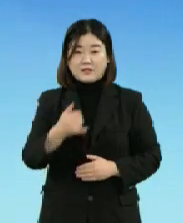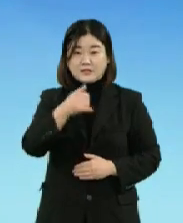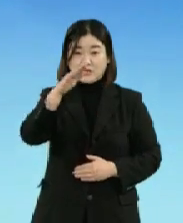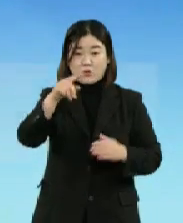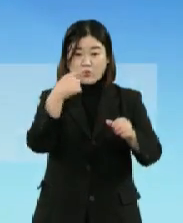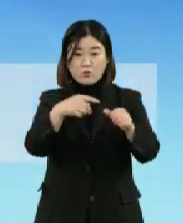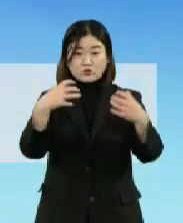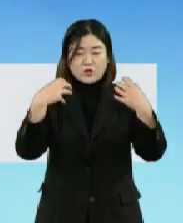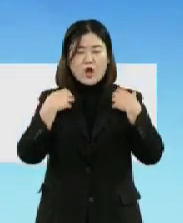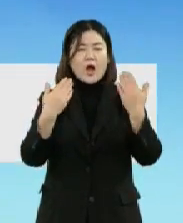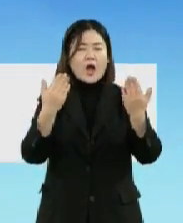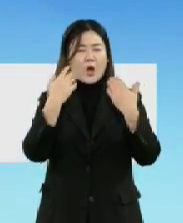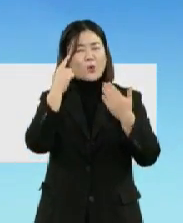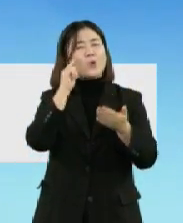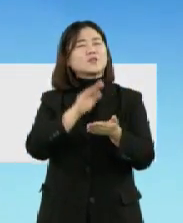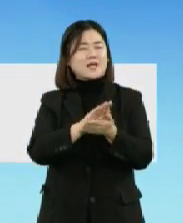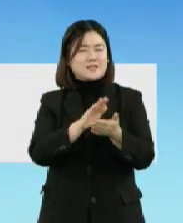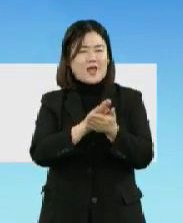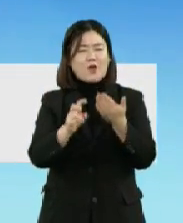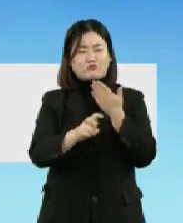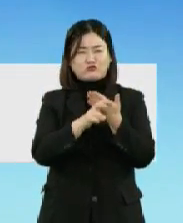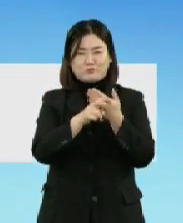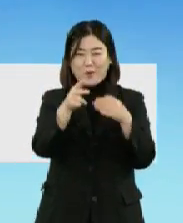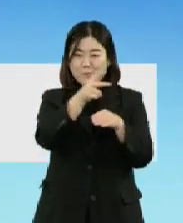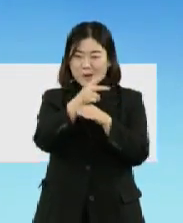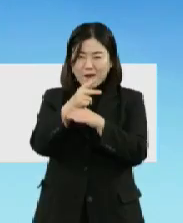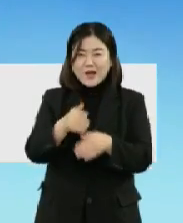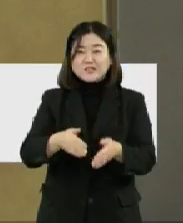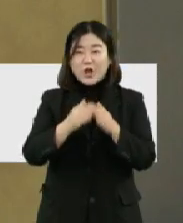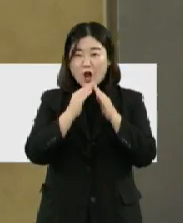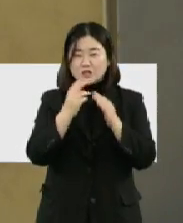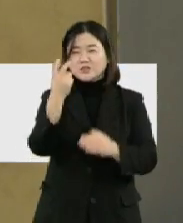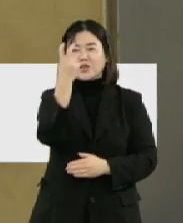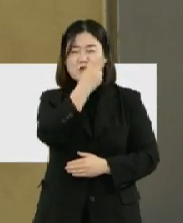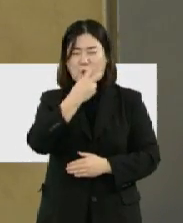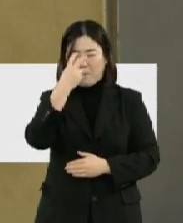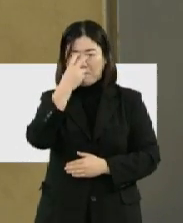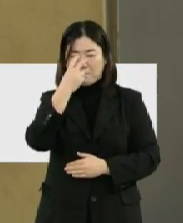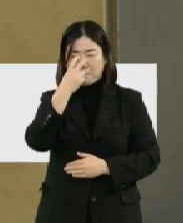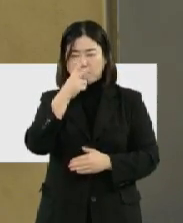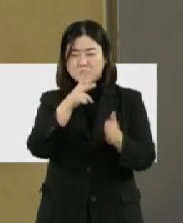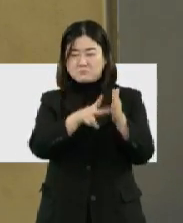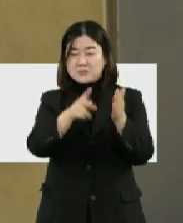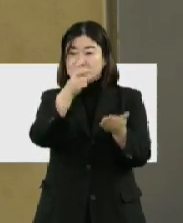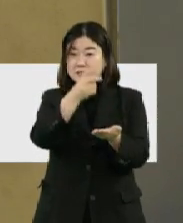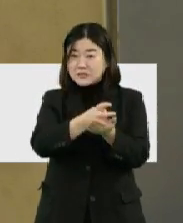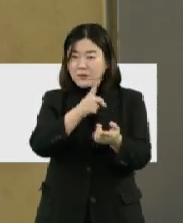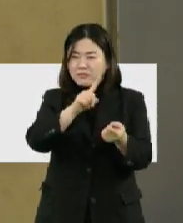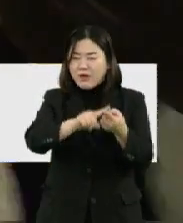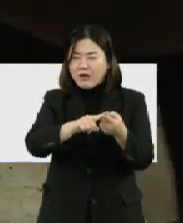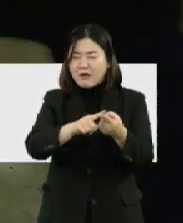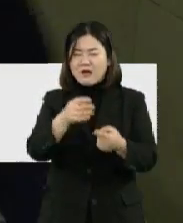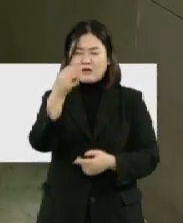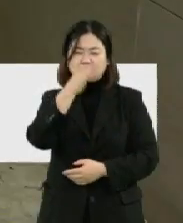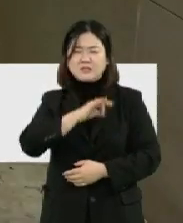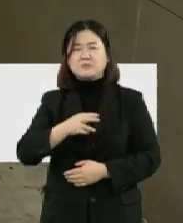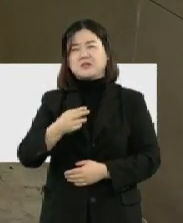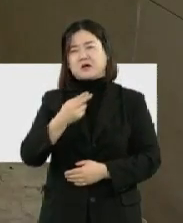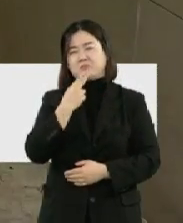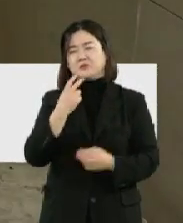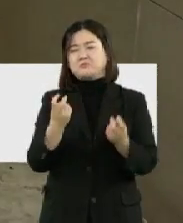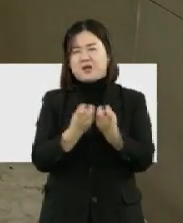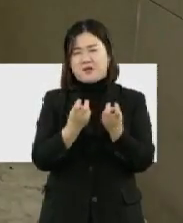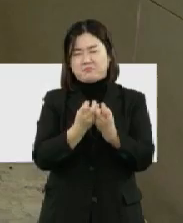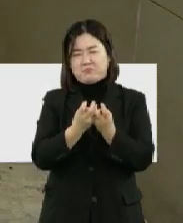세종 교육청이 학교 자체적으로 불법 촬영 카메라 설치를 점검하도록 지침을 내린 것을 두고 치료 썽 없는 대책